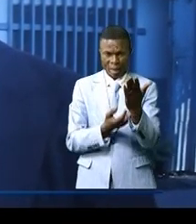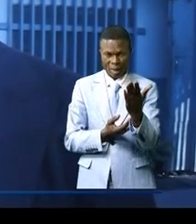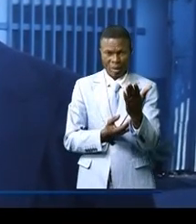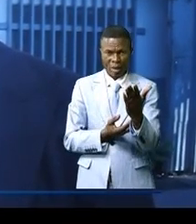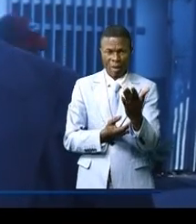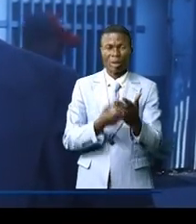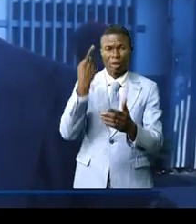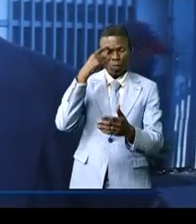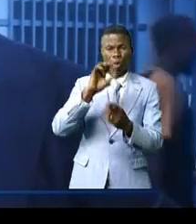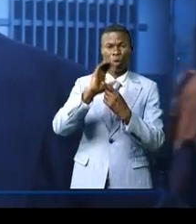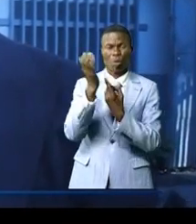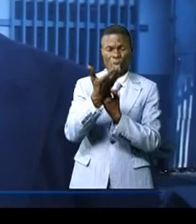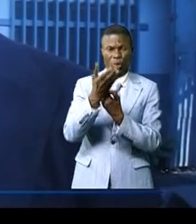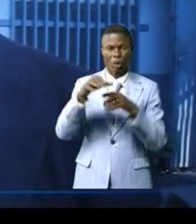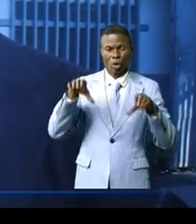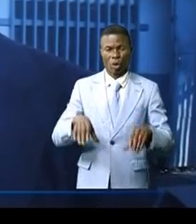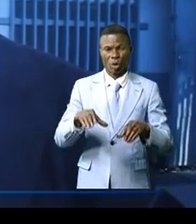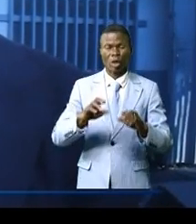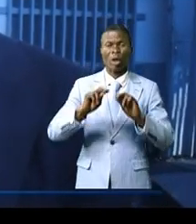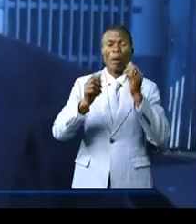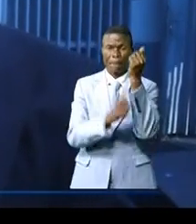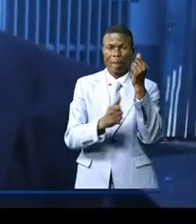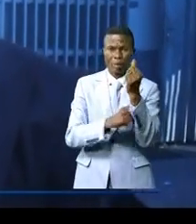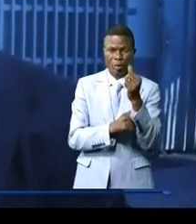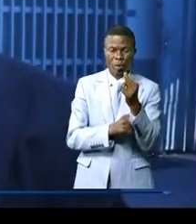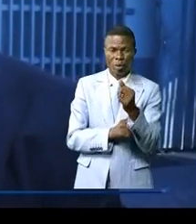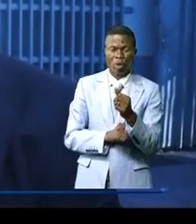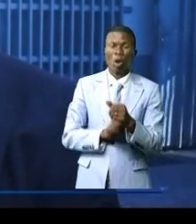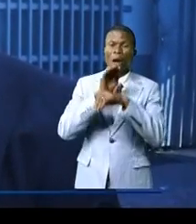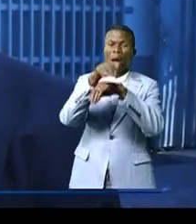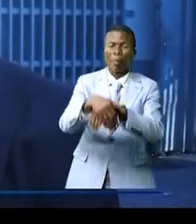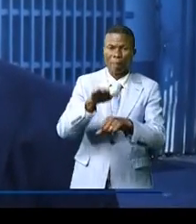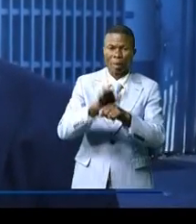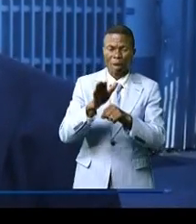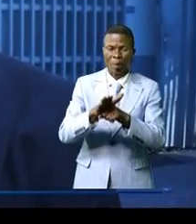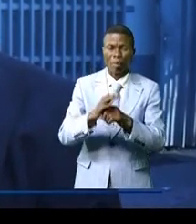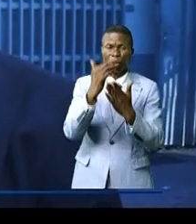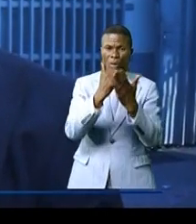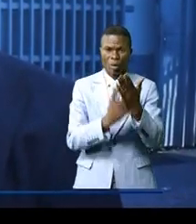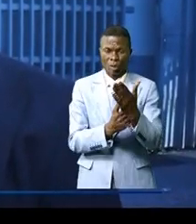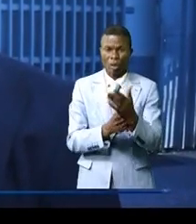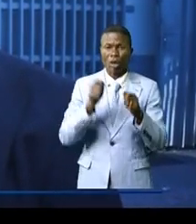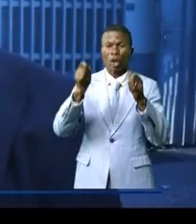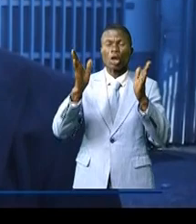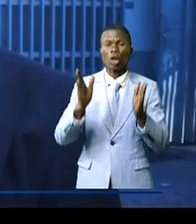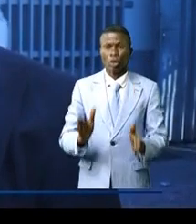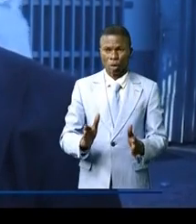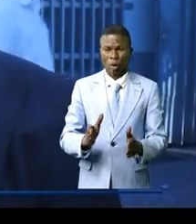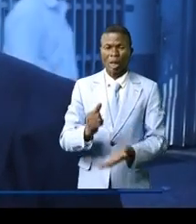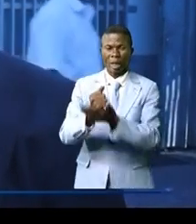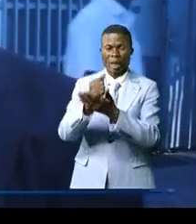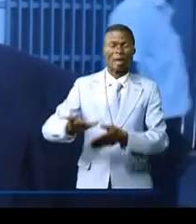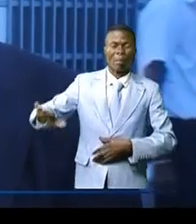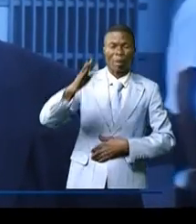patrimoine culturel et matériel. Et parmi les gens qui ont beaucoup concouru à cette inscription, il y a les journalistes qui ont fait connaître